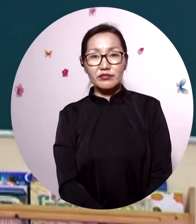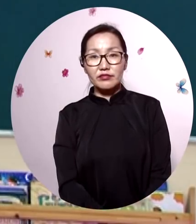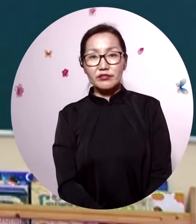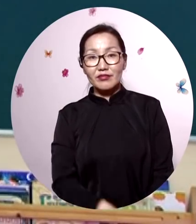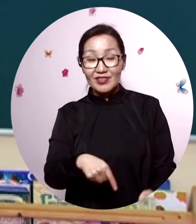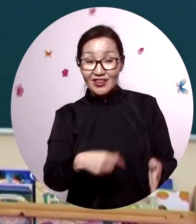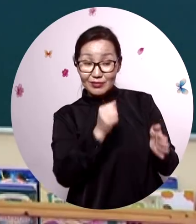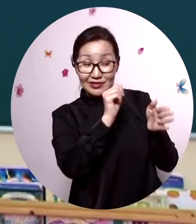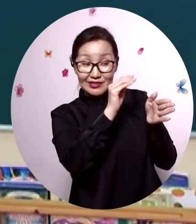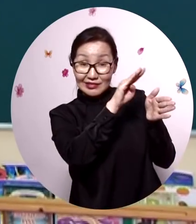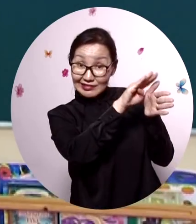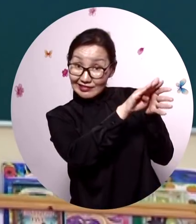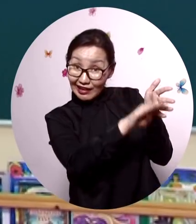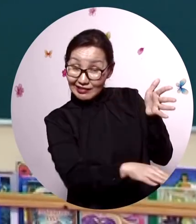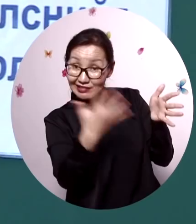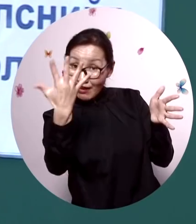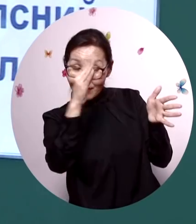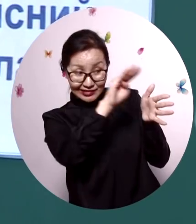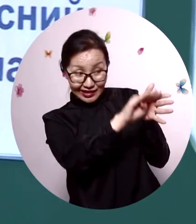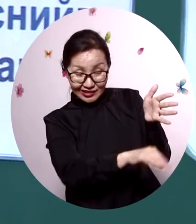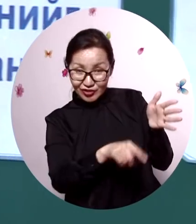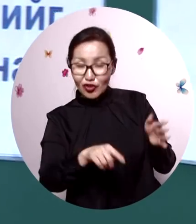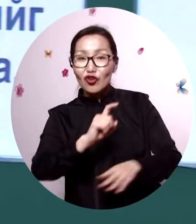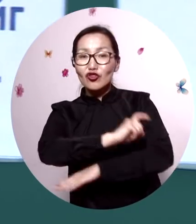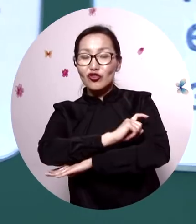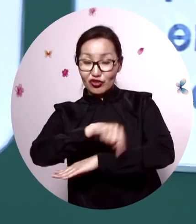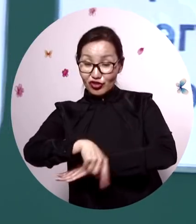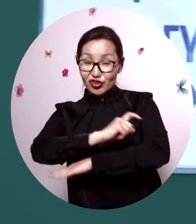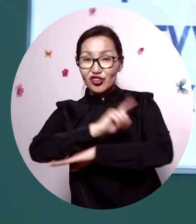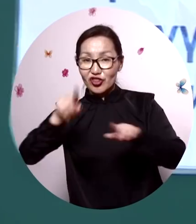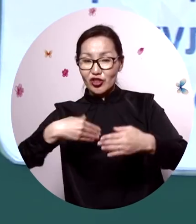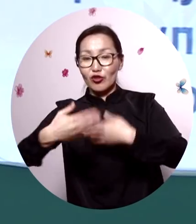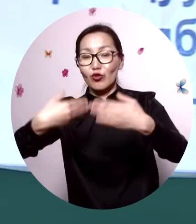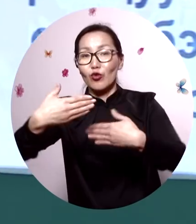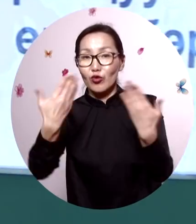За, бид нэр ийм 5 дарааллын дагуу өнөөдрийнхөө хичээлийг явуулна.